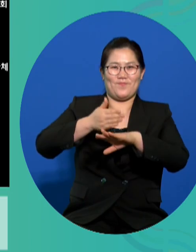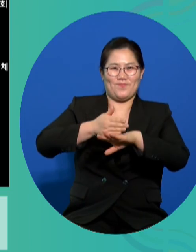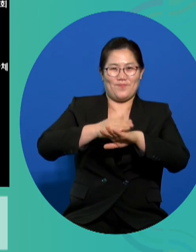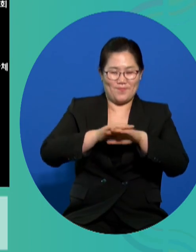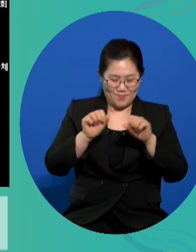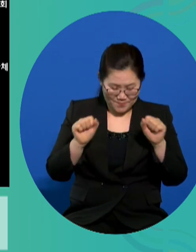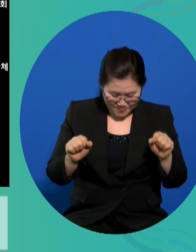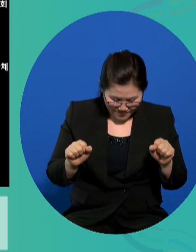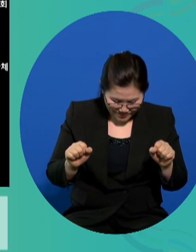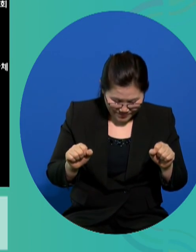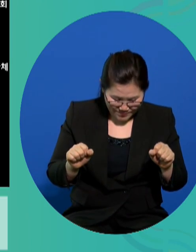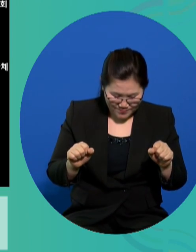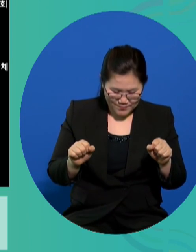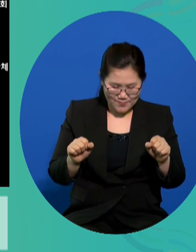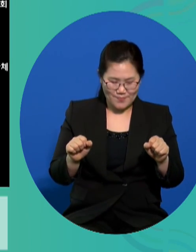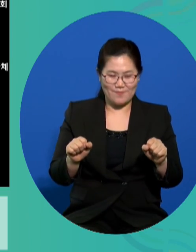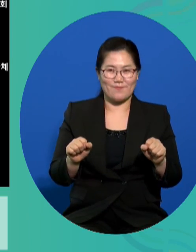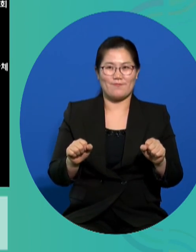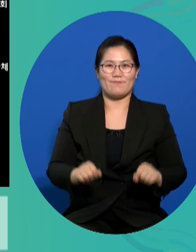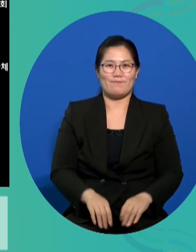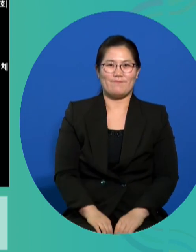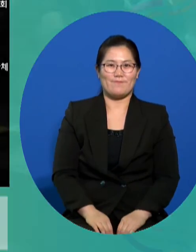감사합니다.